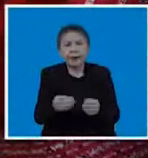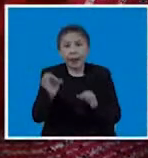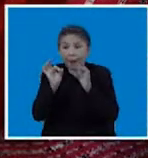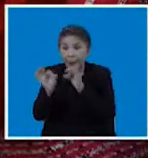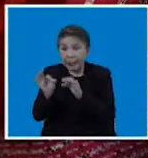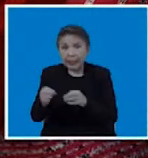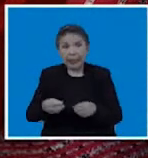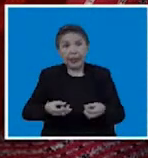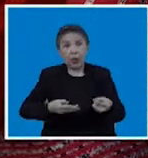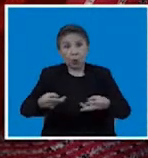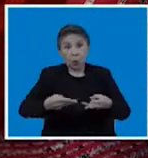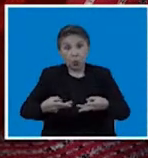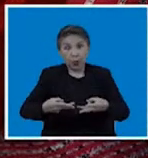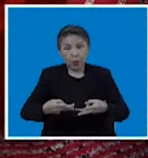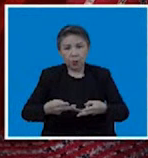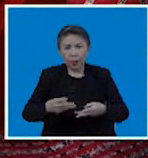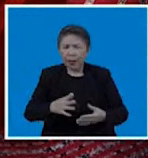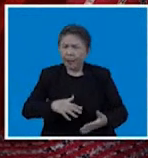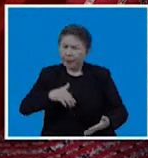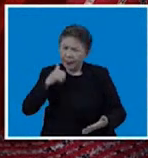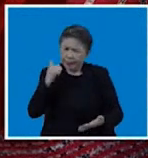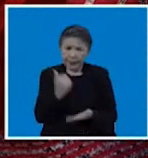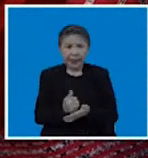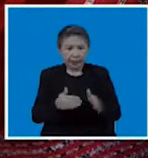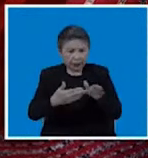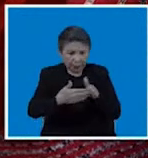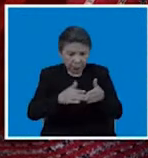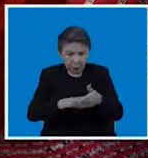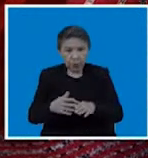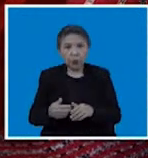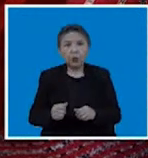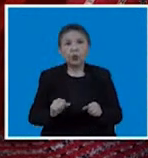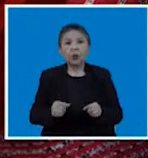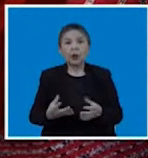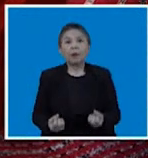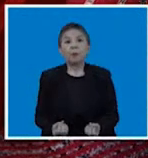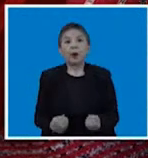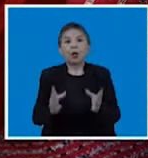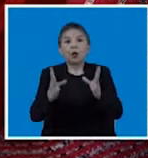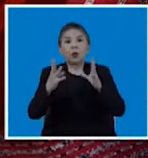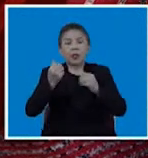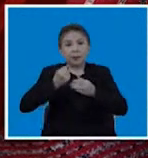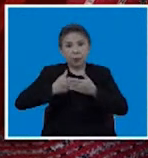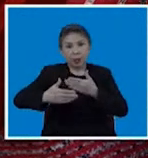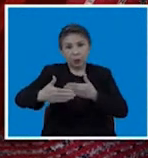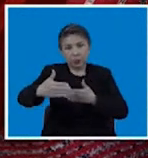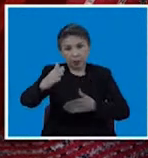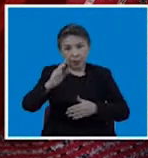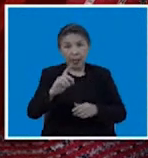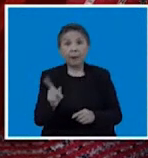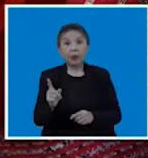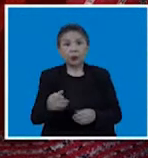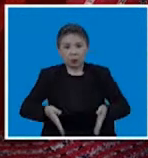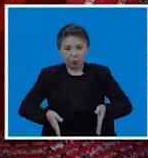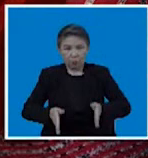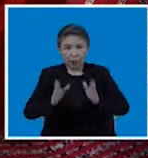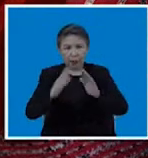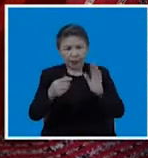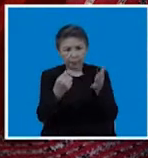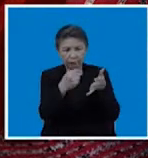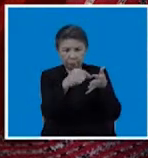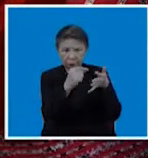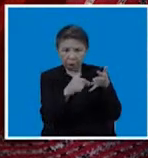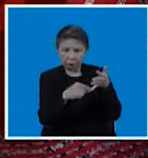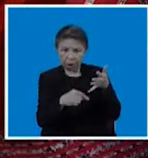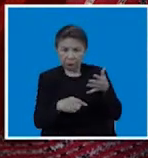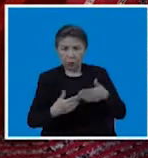Pendidikan dan ekonomi memainkan peran strategis dalam upaya mewujudkan pembangunan yang berkelanjutan, yakni pembangunan yang memenuhi